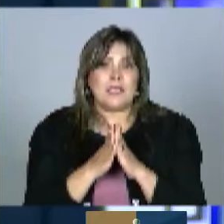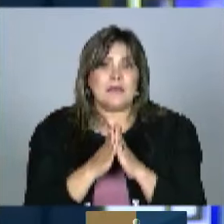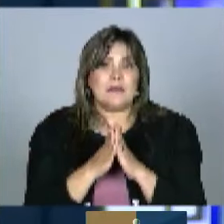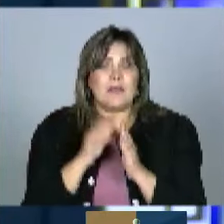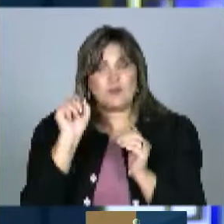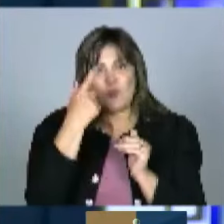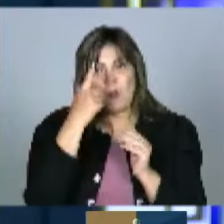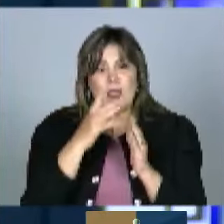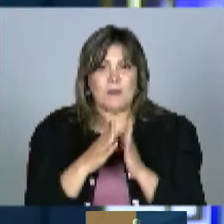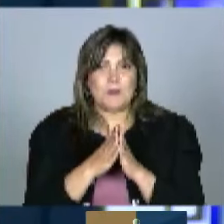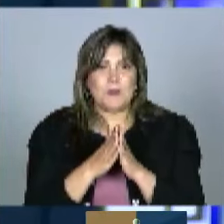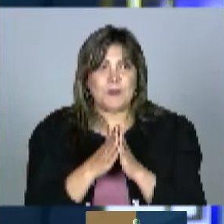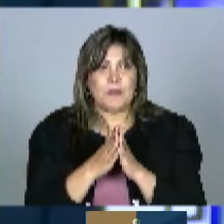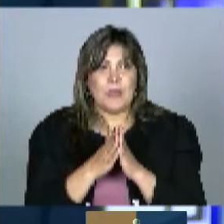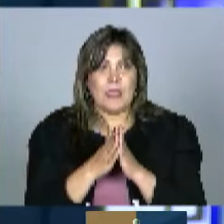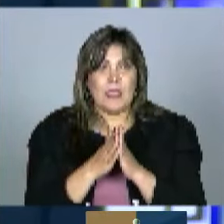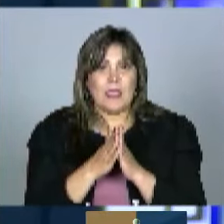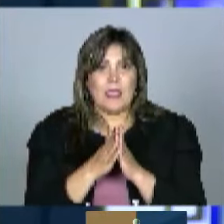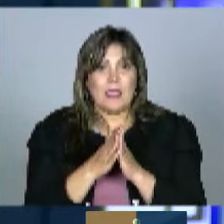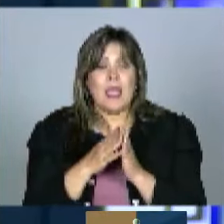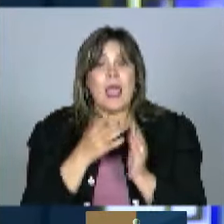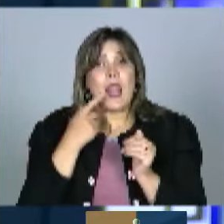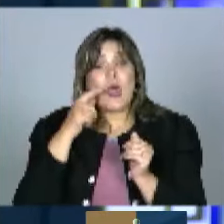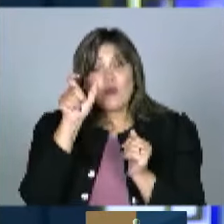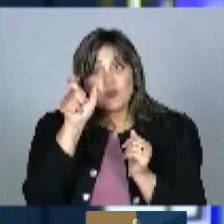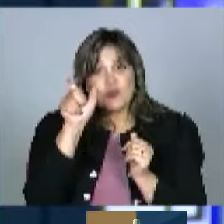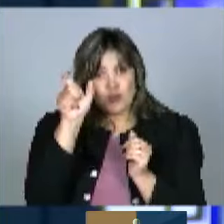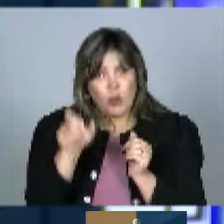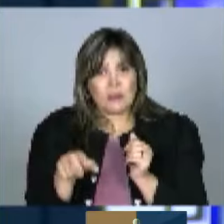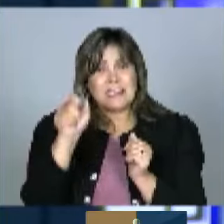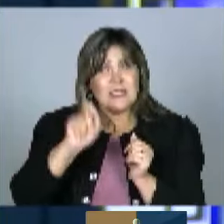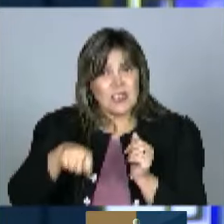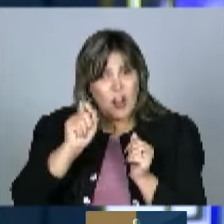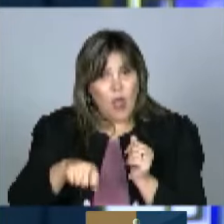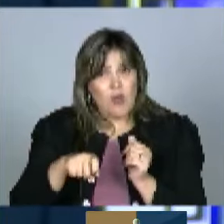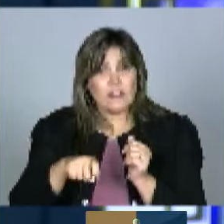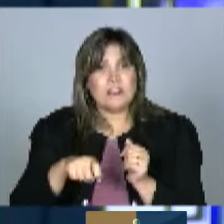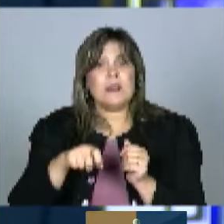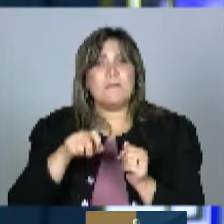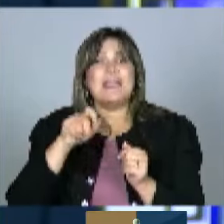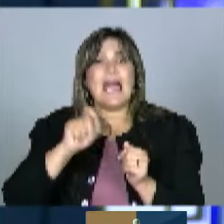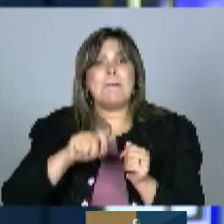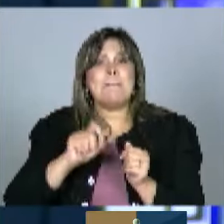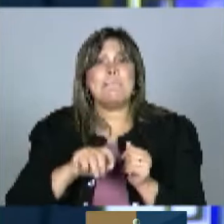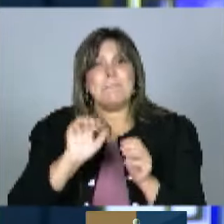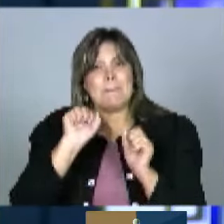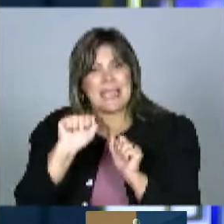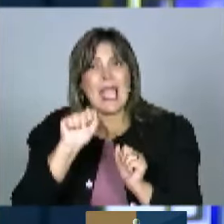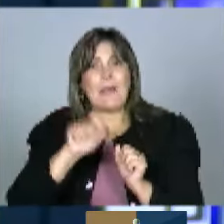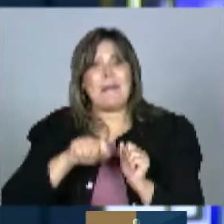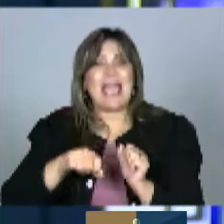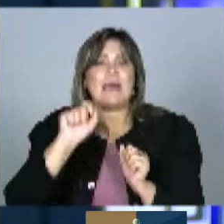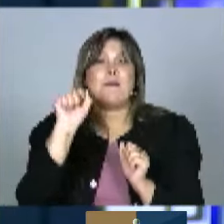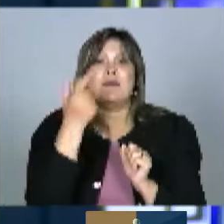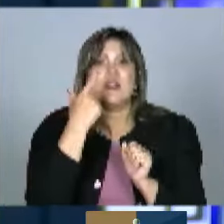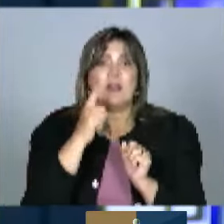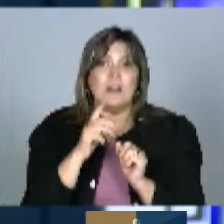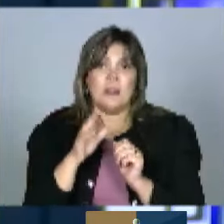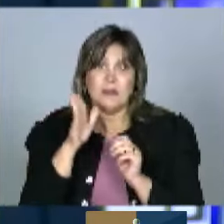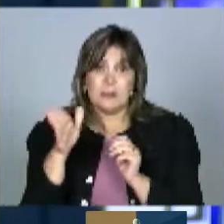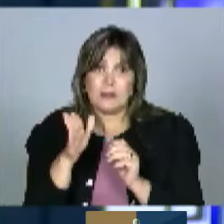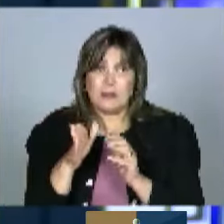سريعا بالنسبه قاضي الامور الوقتيه وقاضي التنفيذ هل لهم زي القضاء المستع ضاء الامور